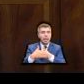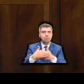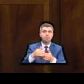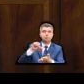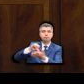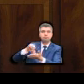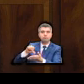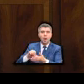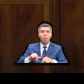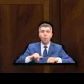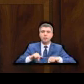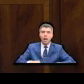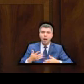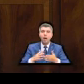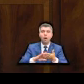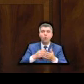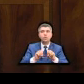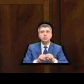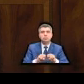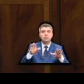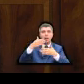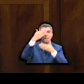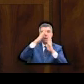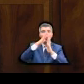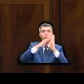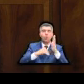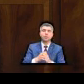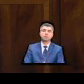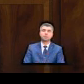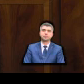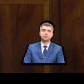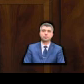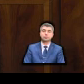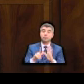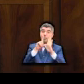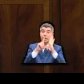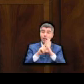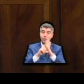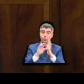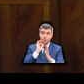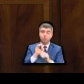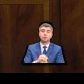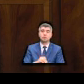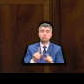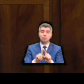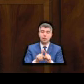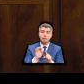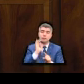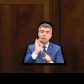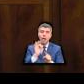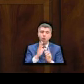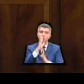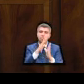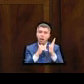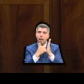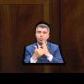التنموية والتضامنية على المستوى الترابي. وهذا الميثاق كيهدف في الهندسة ديالو في المضامين